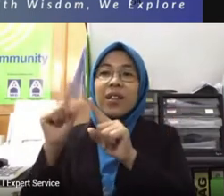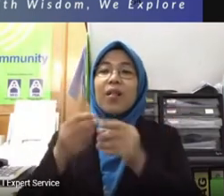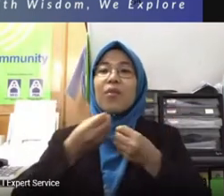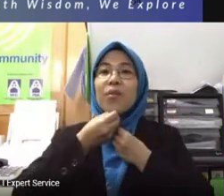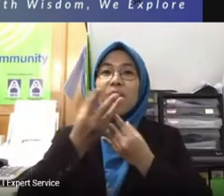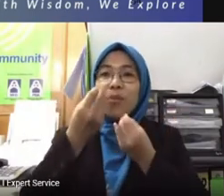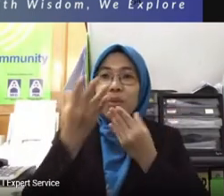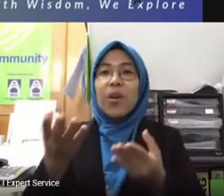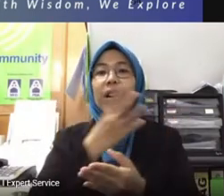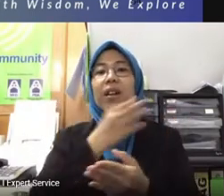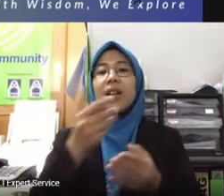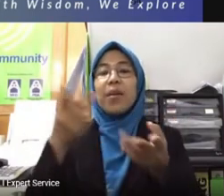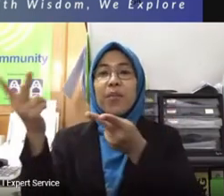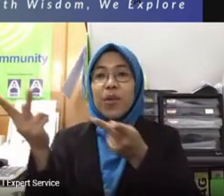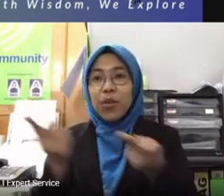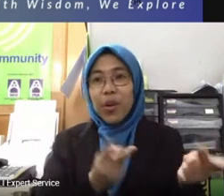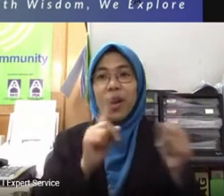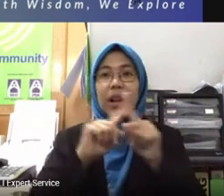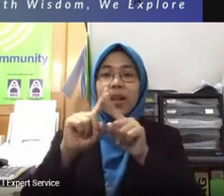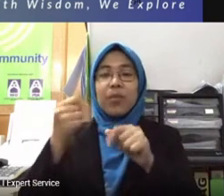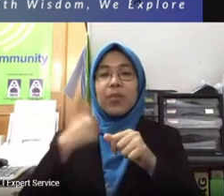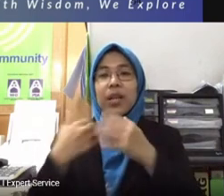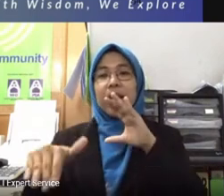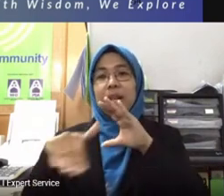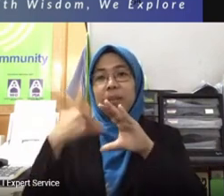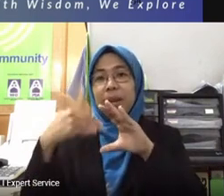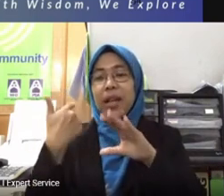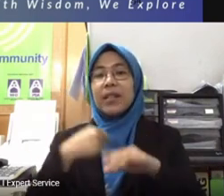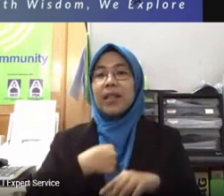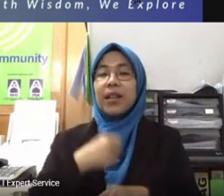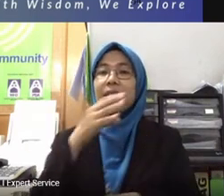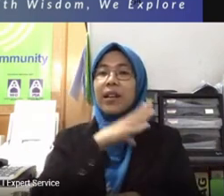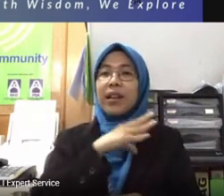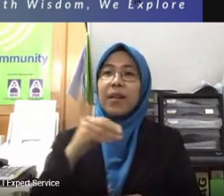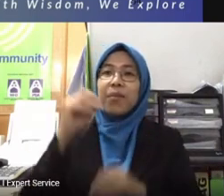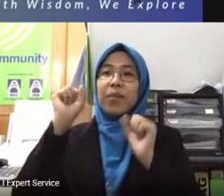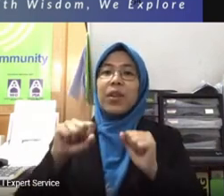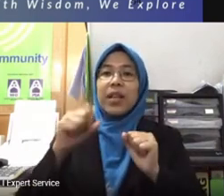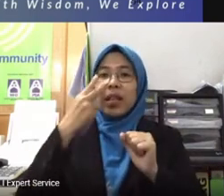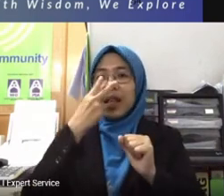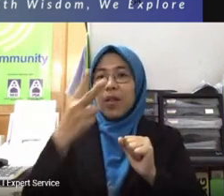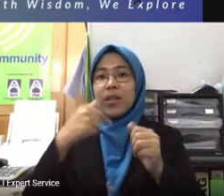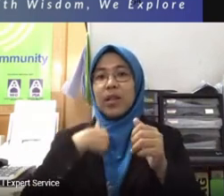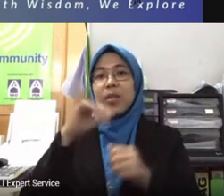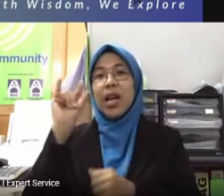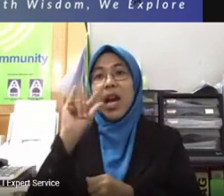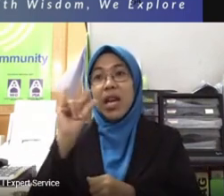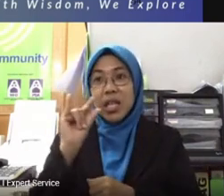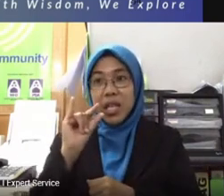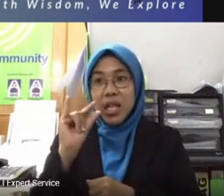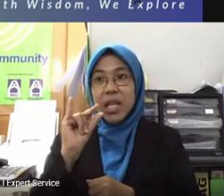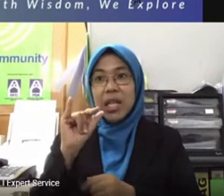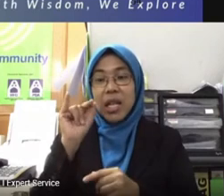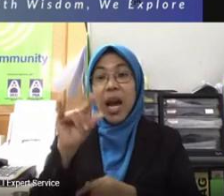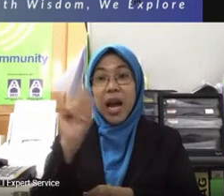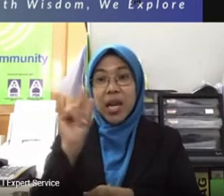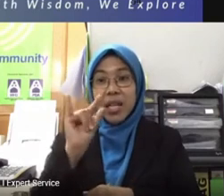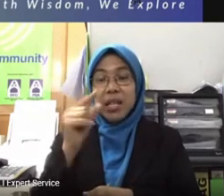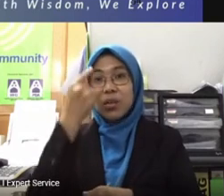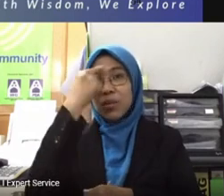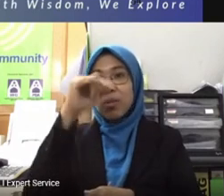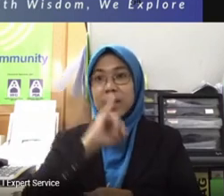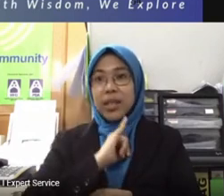suara, protokol dan sebagainya, boleh email ataupun boleh layari line saya punya IG juga. IG ni satu part untuk